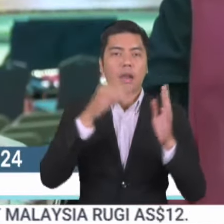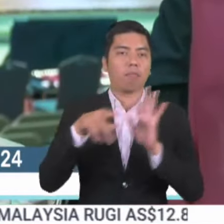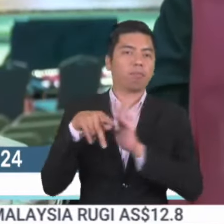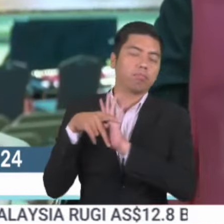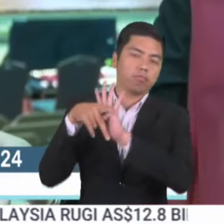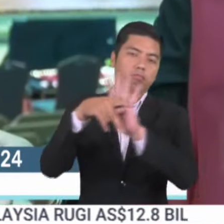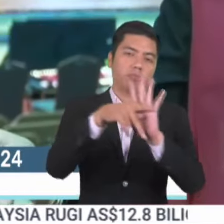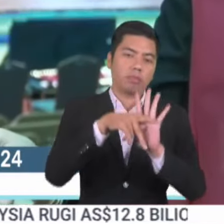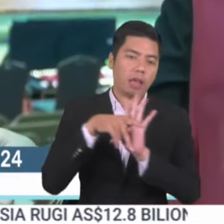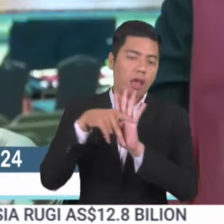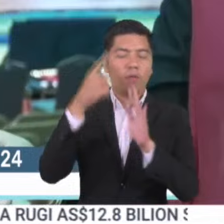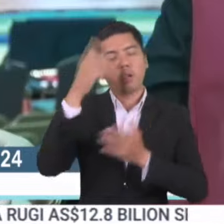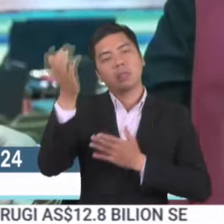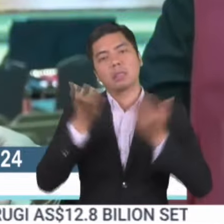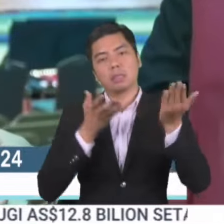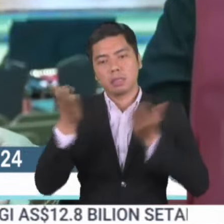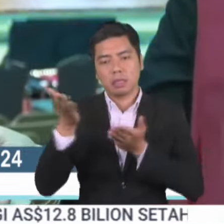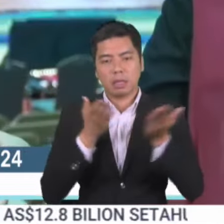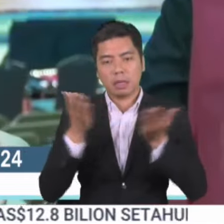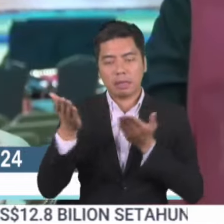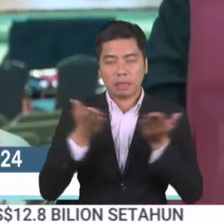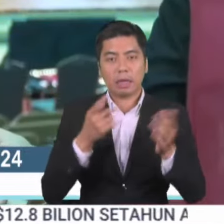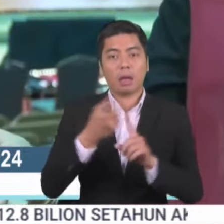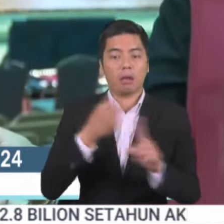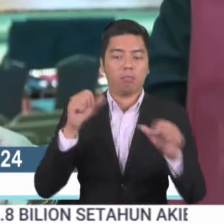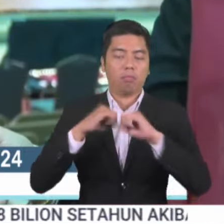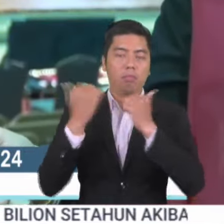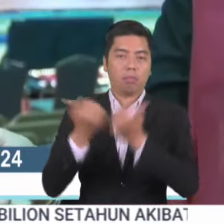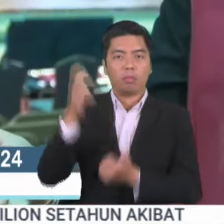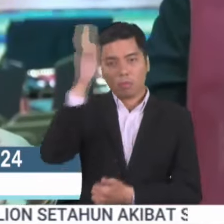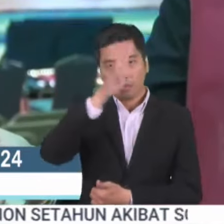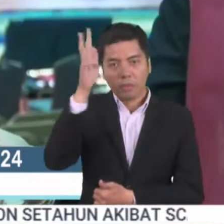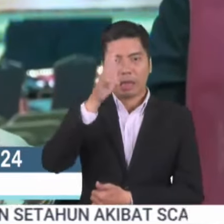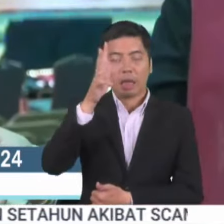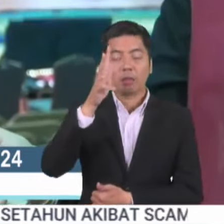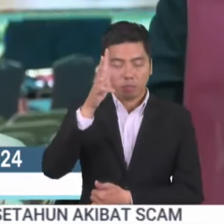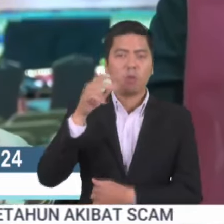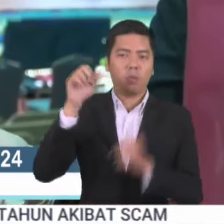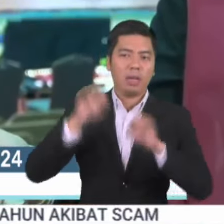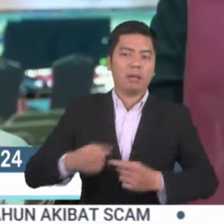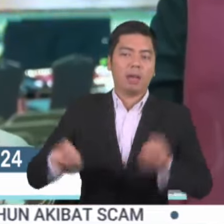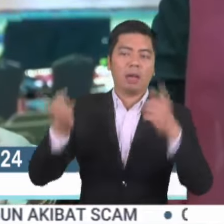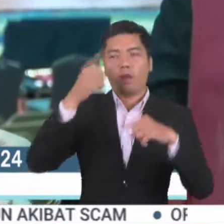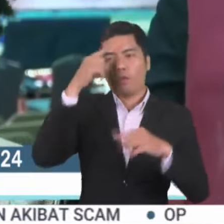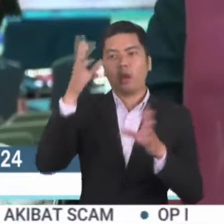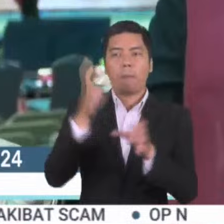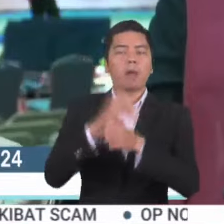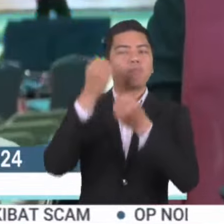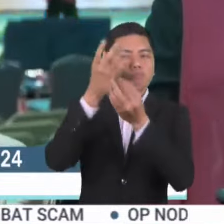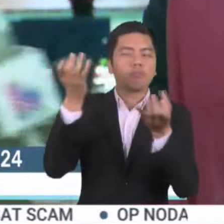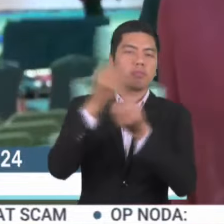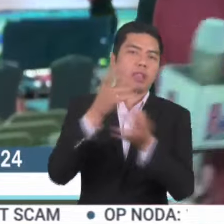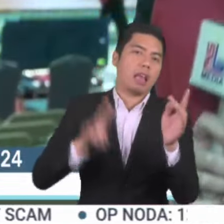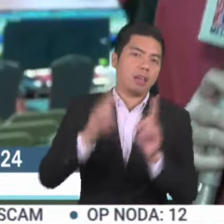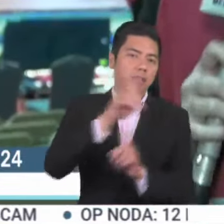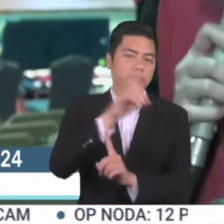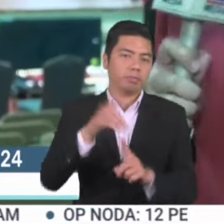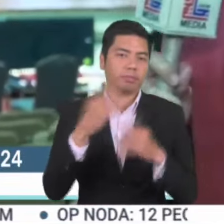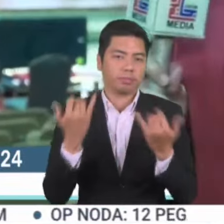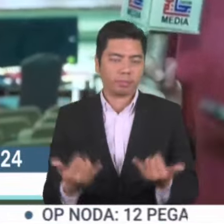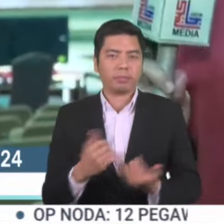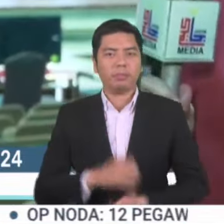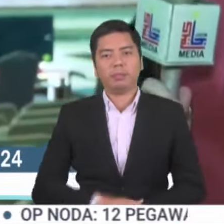yang menawarkan perkhidmatan agensi kerajaan. Jadi orang awam yang hadir di sini juga boleh singgah untuk mendapatkan maklumat yang terkini lah. Okey,